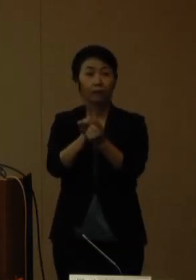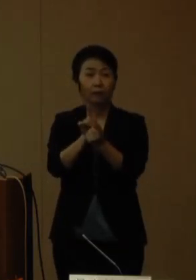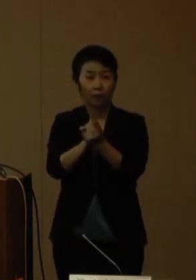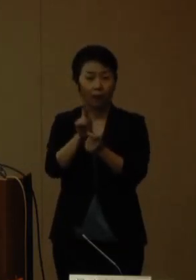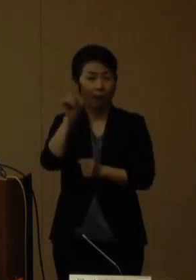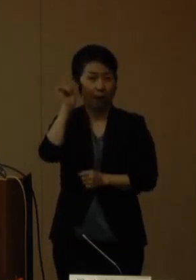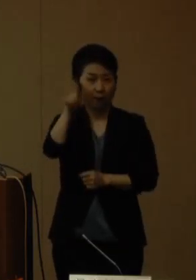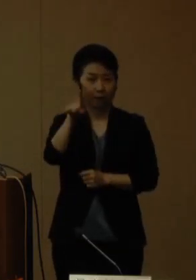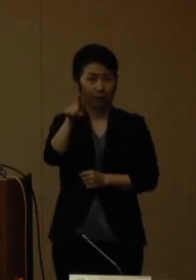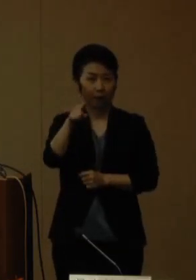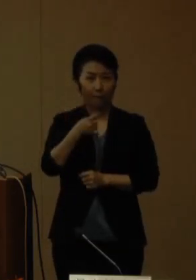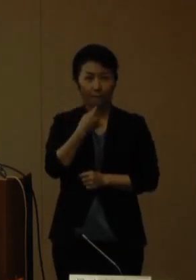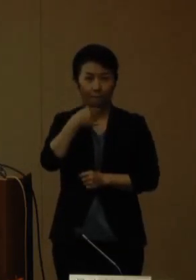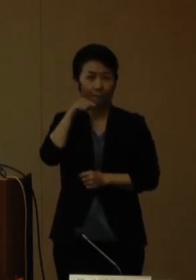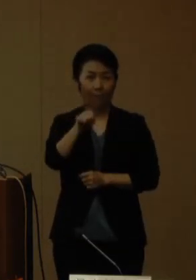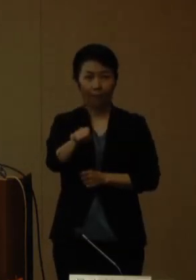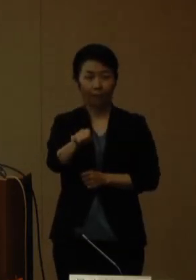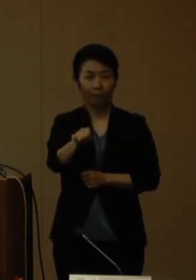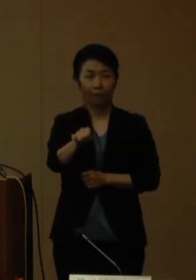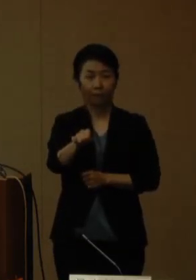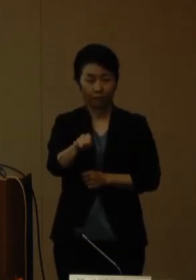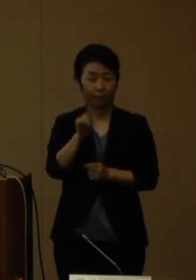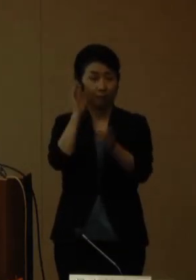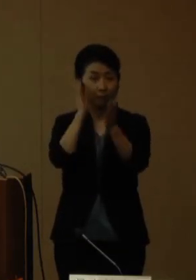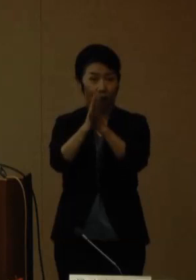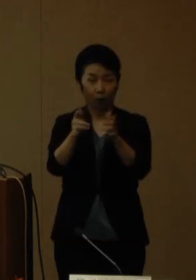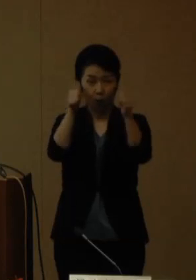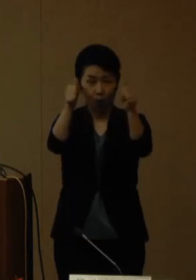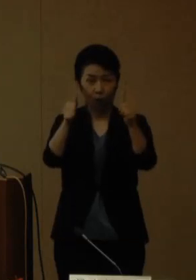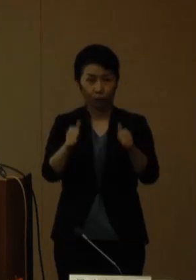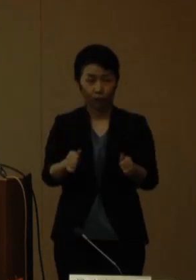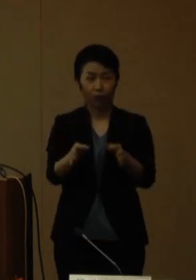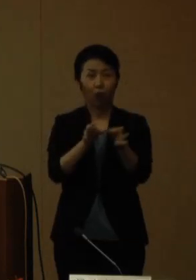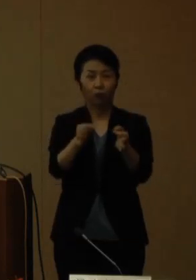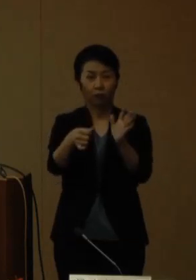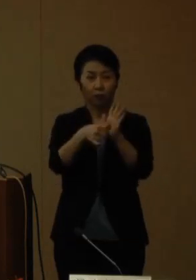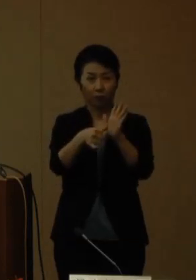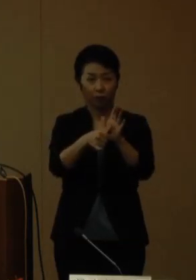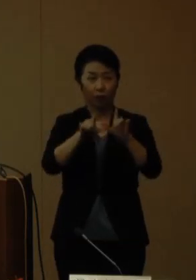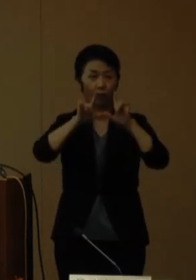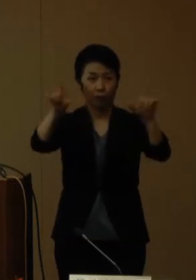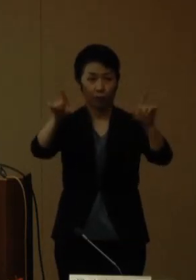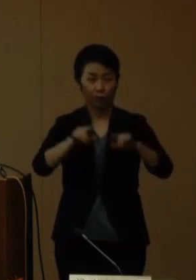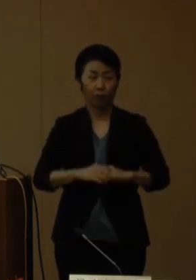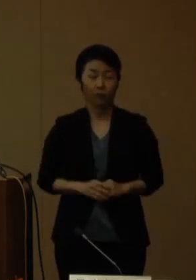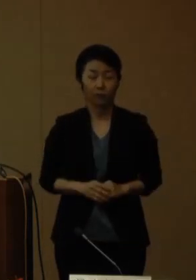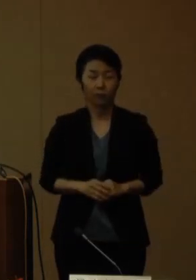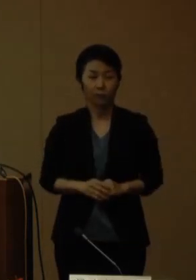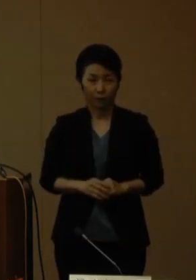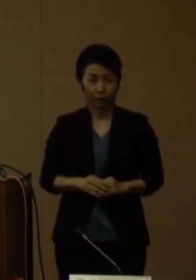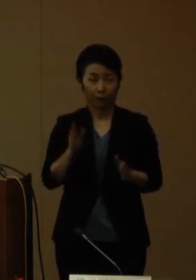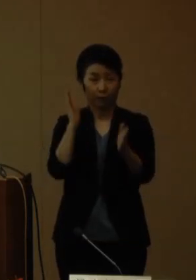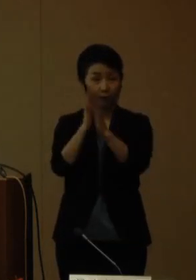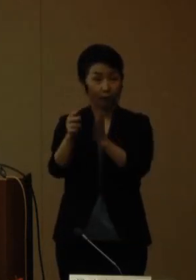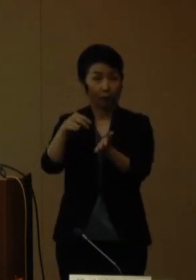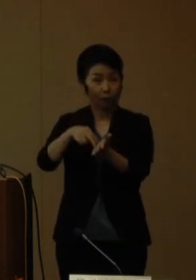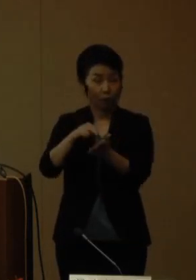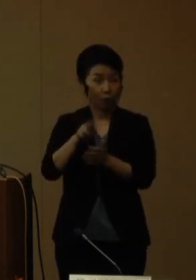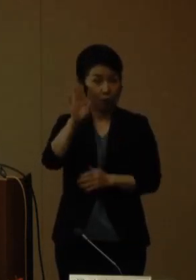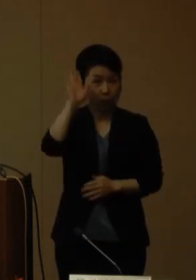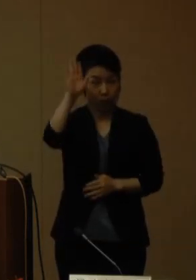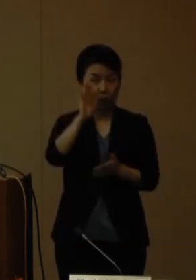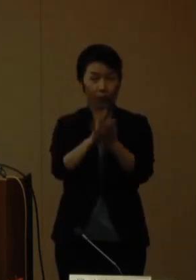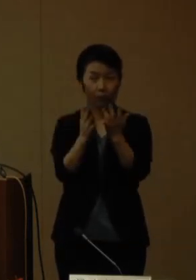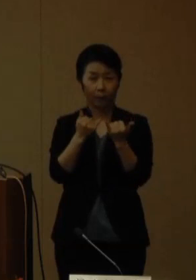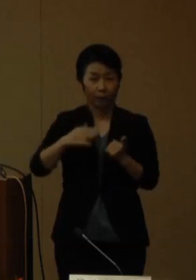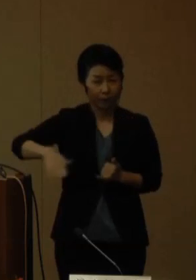令を発出し、県のホームページにおいて店舗名の公表を行います。県としましては今後の県